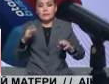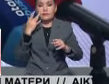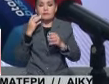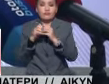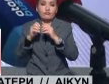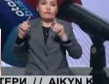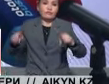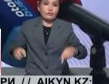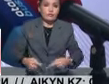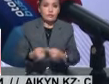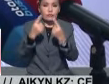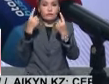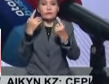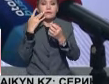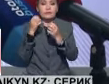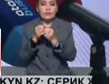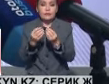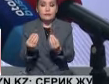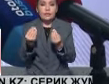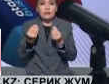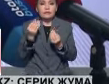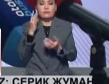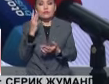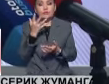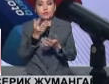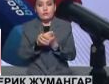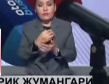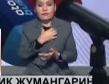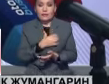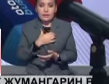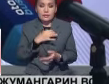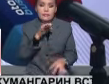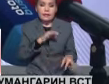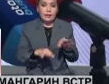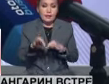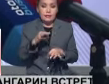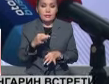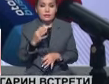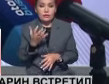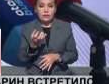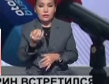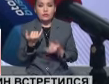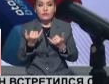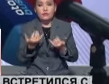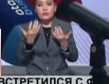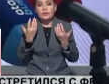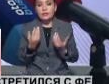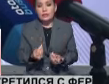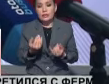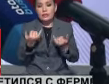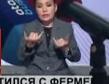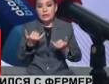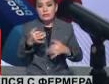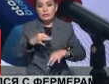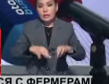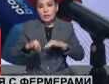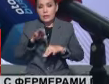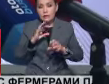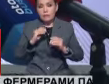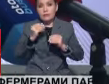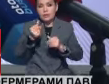возрождение трамвайного движения для них является крайне важным проектом тоже. На сегодняшний день в данный проект мы уже